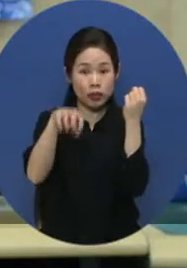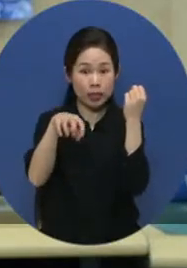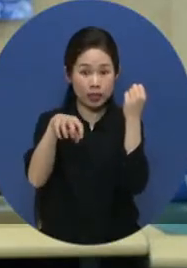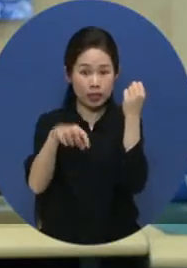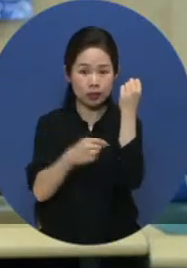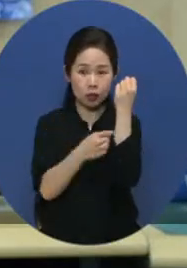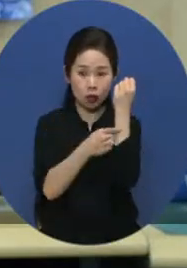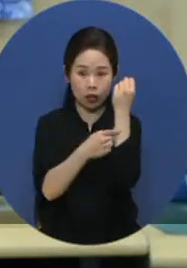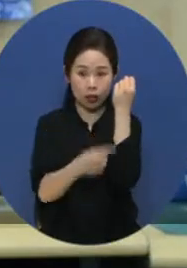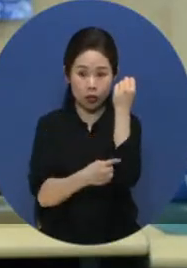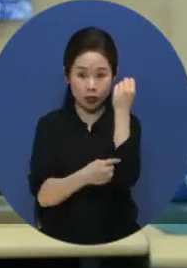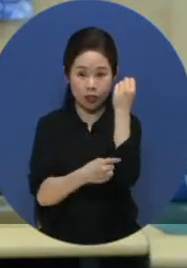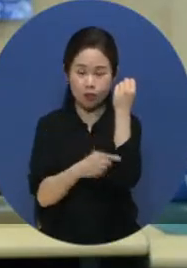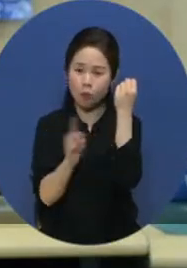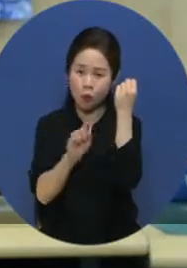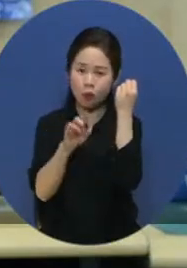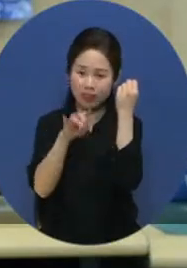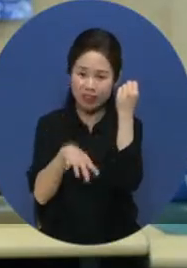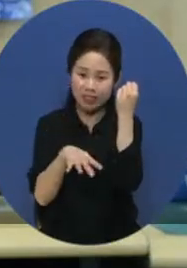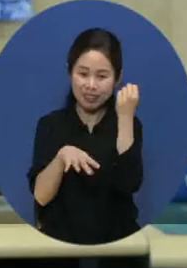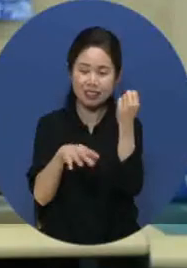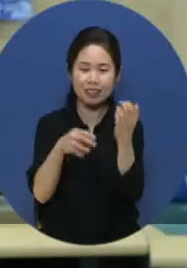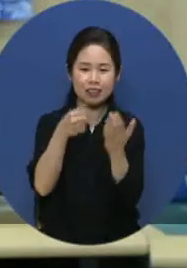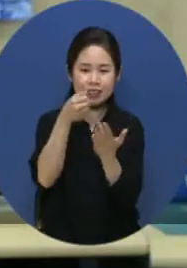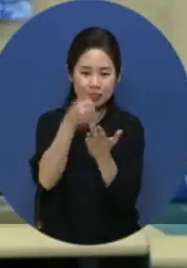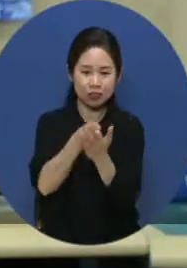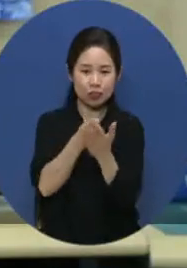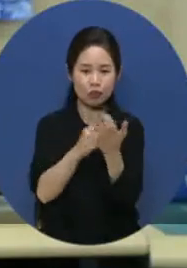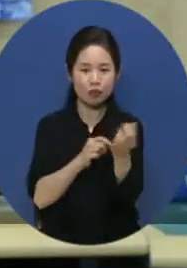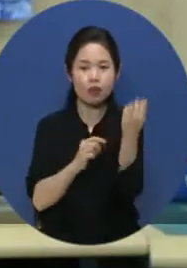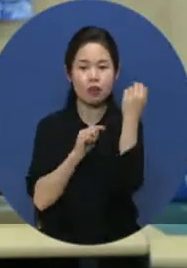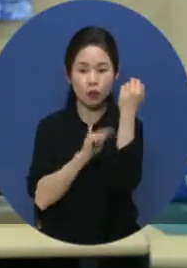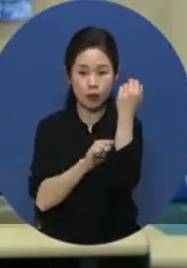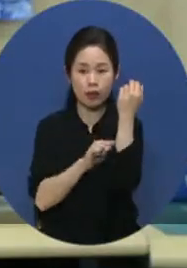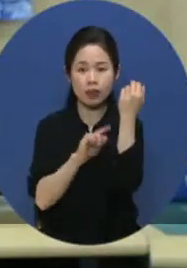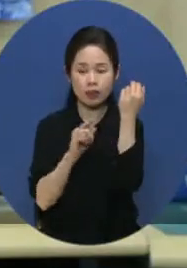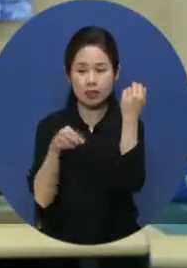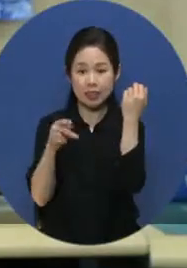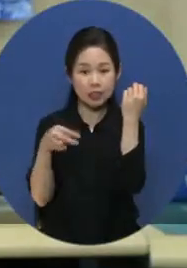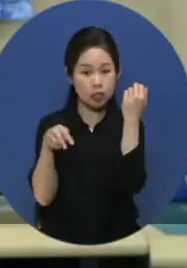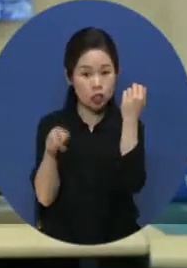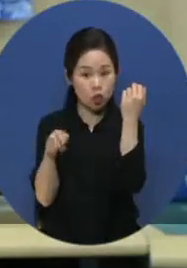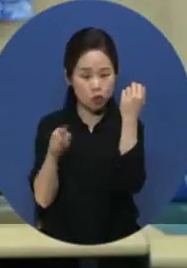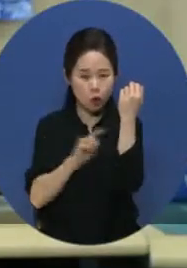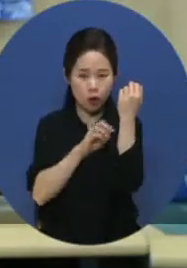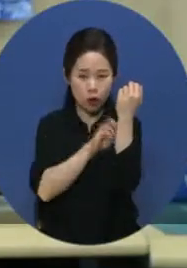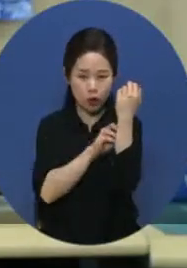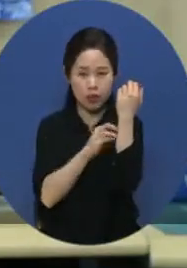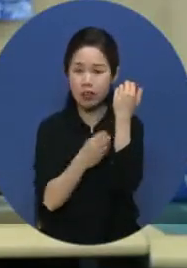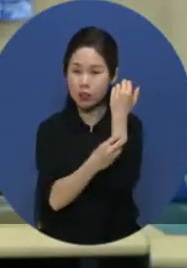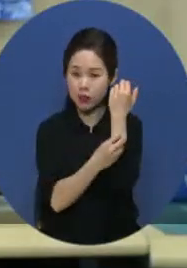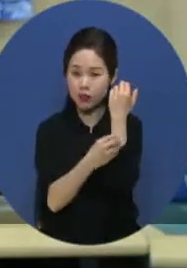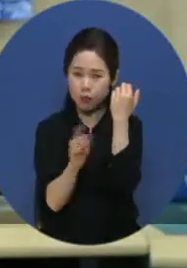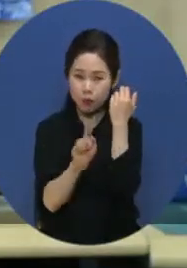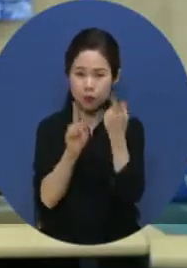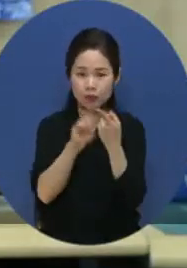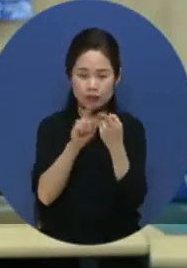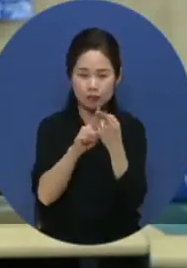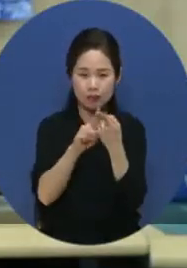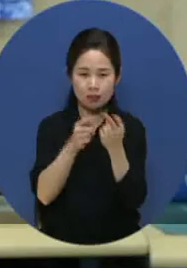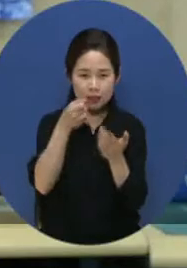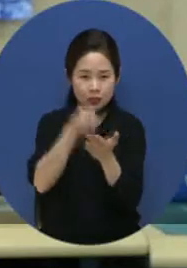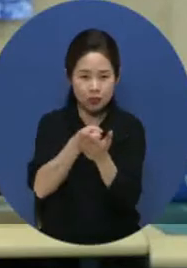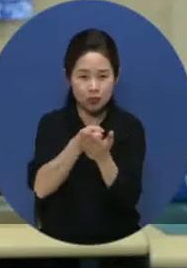거죠. 그래서 센서를 부착할 곳이 안쪽인지 바깥쪽인지 앞쪽인지 뒤쪽인지 어느 부분인지 확인을 한 다음에 가장 신호가 잘